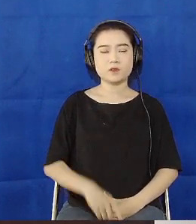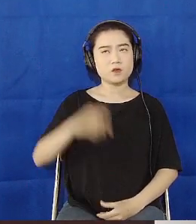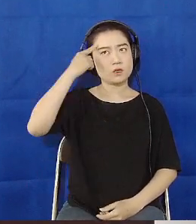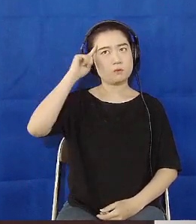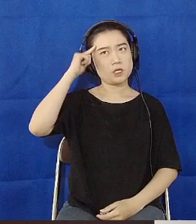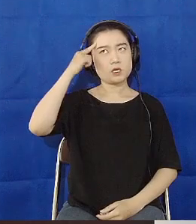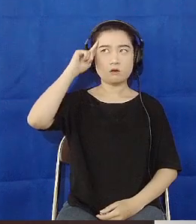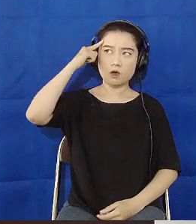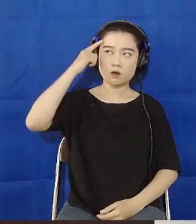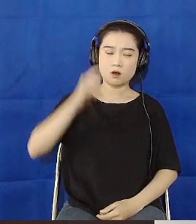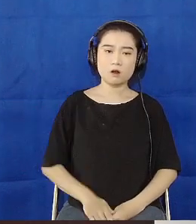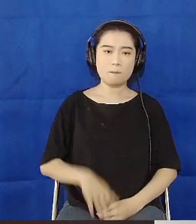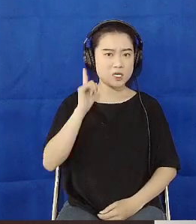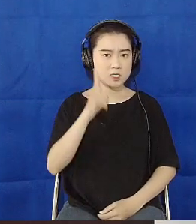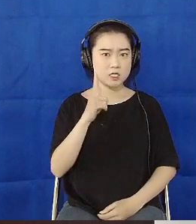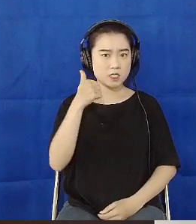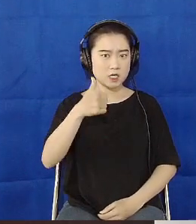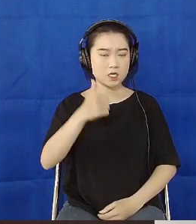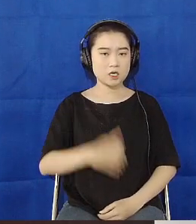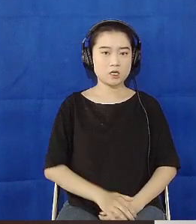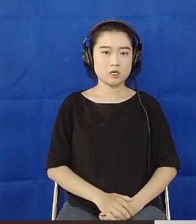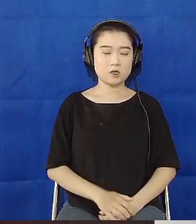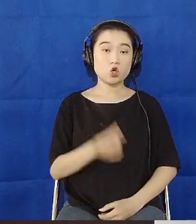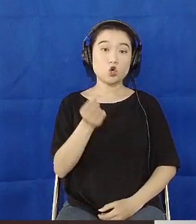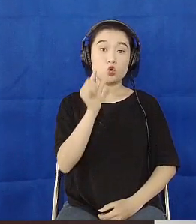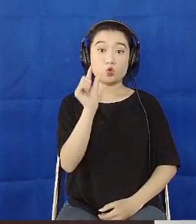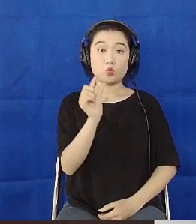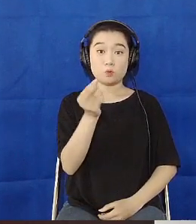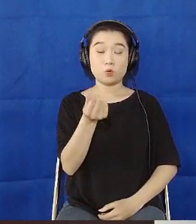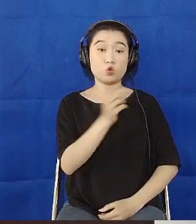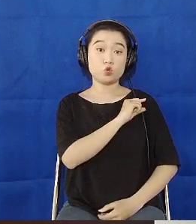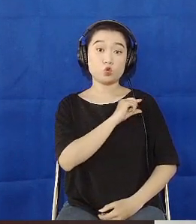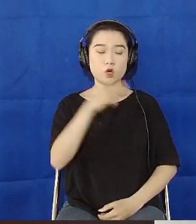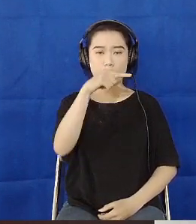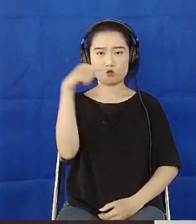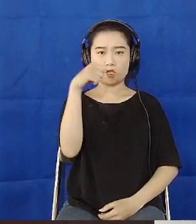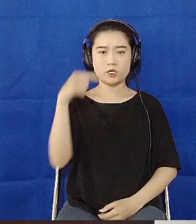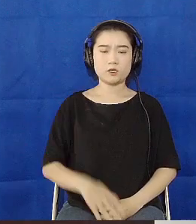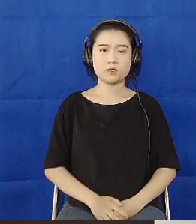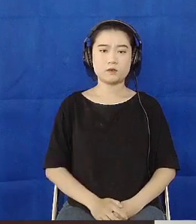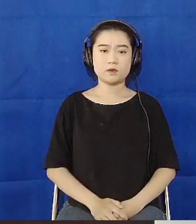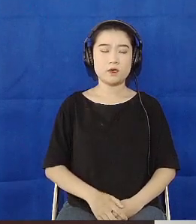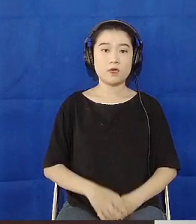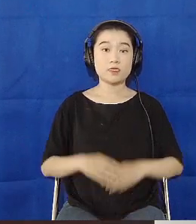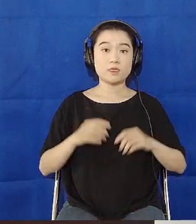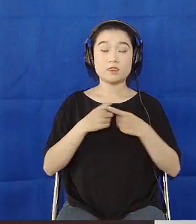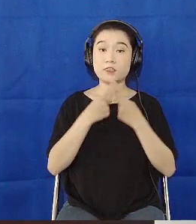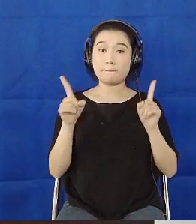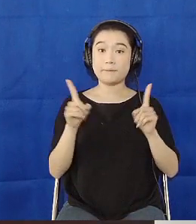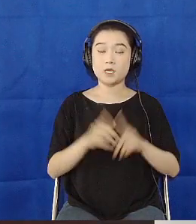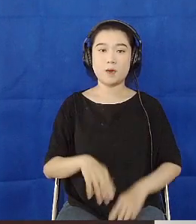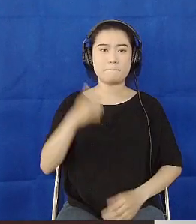Dipikirkan juga pasti untung dan rugi. Hanya saja